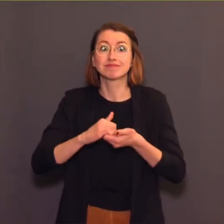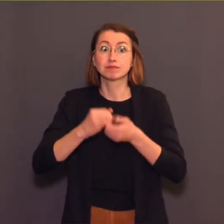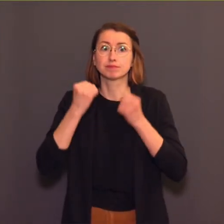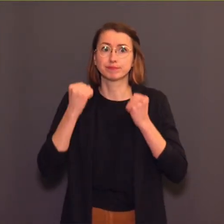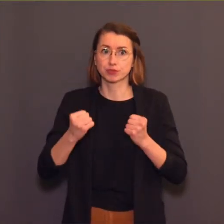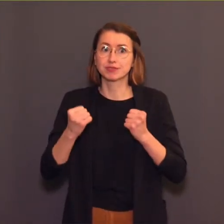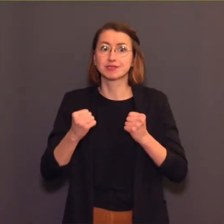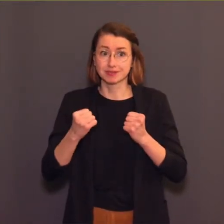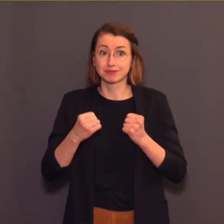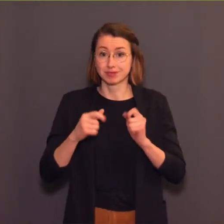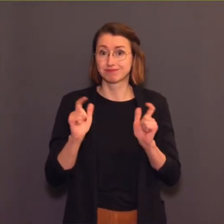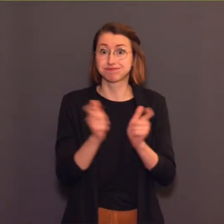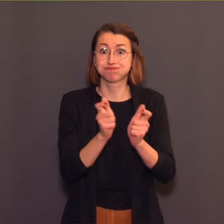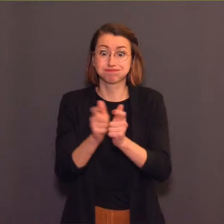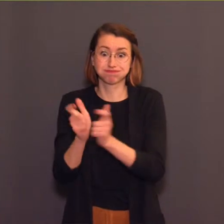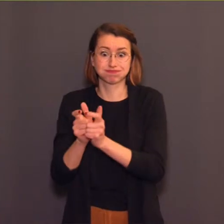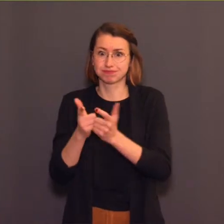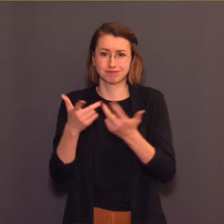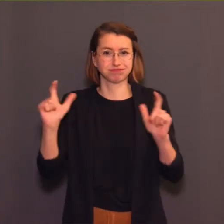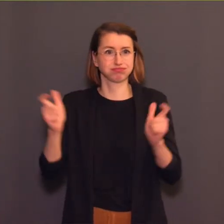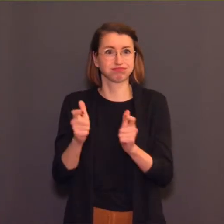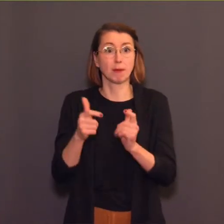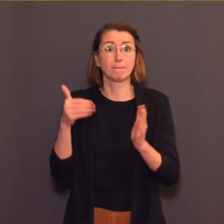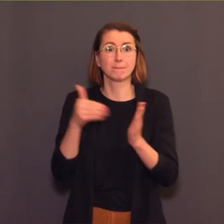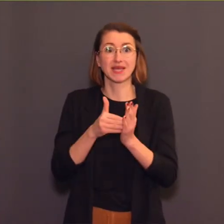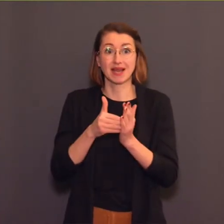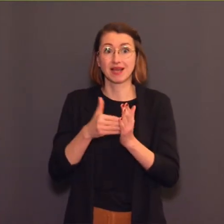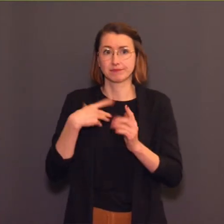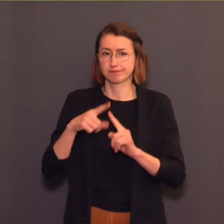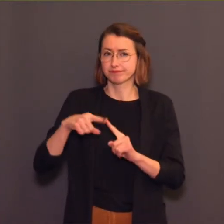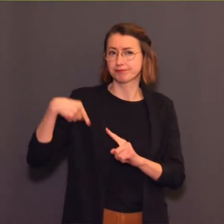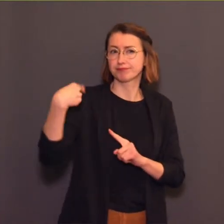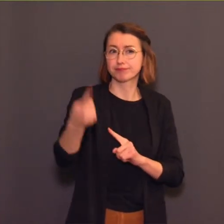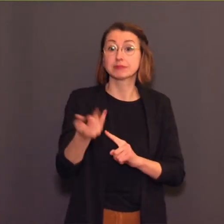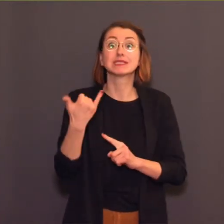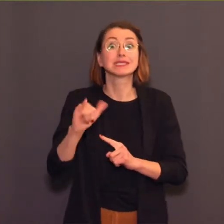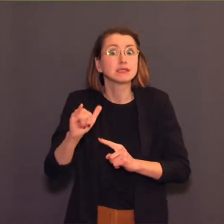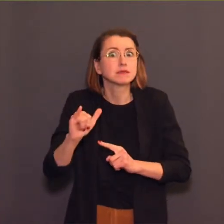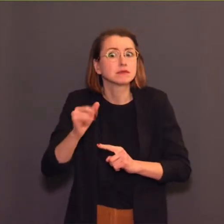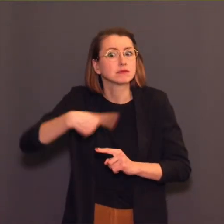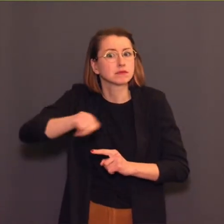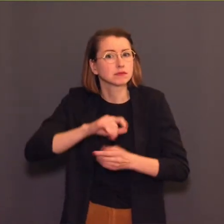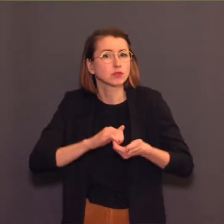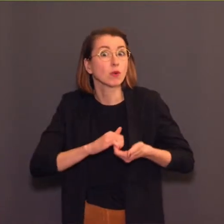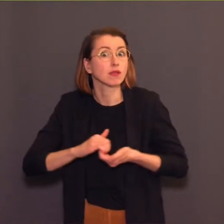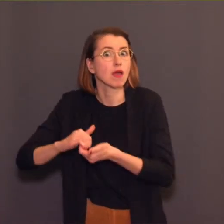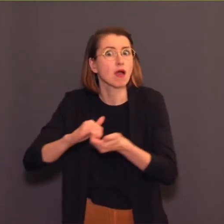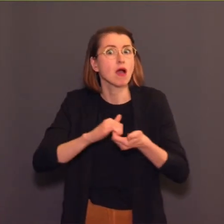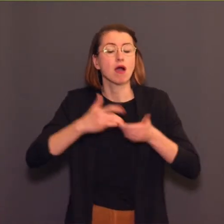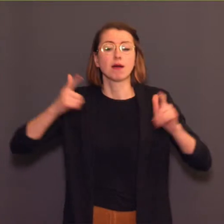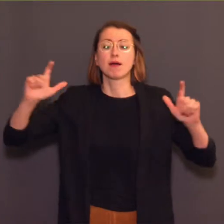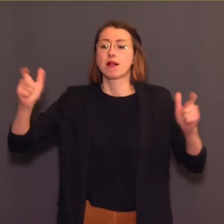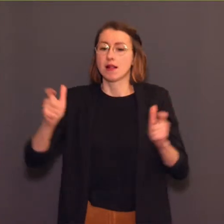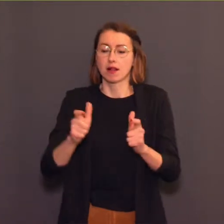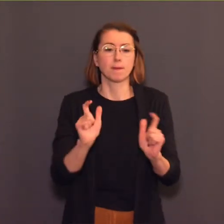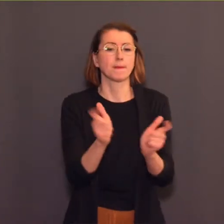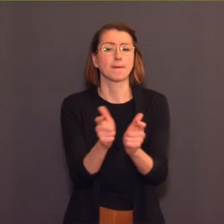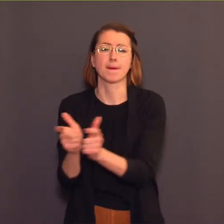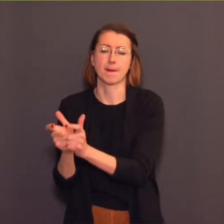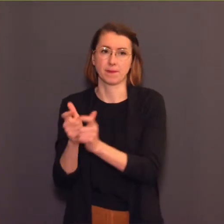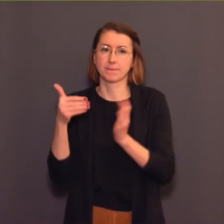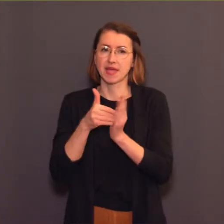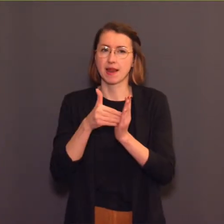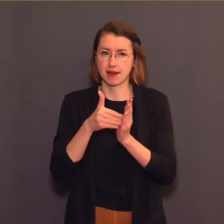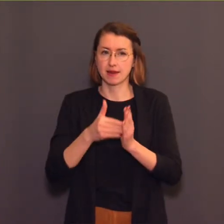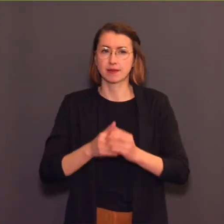semaine et nous allons, dans la suite, discuter d'ailleurs des modalités qui pourraient nous aider à ce niveau-là.